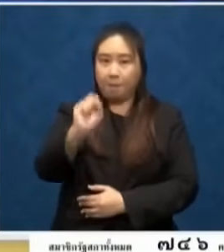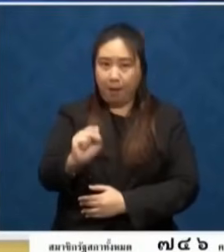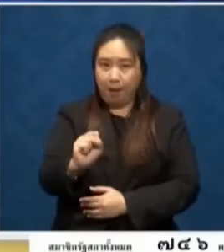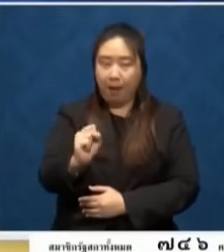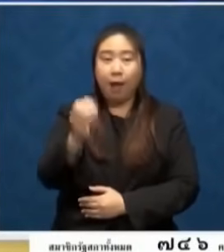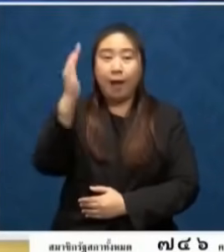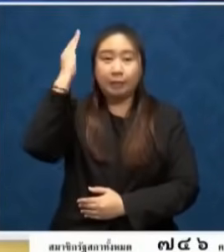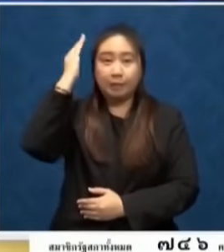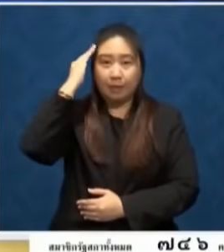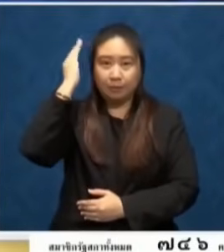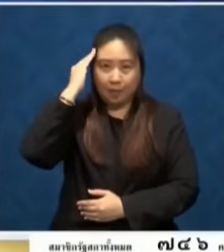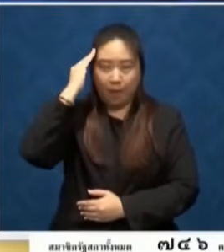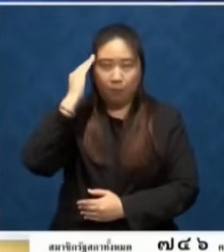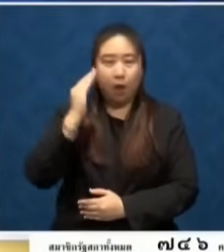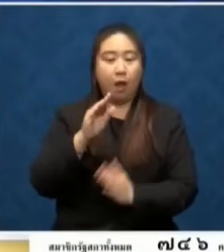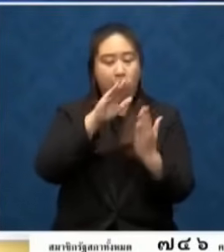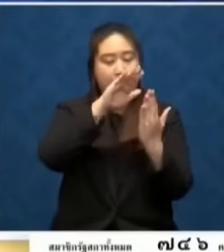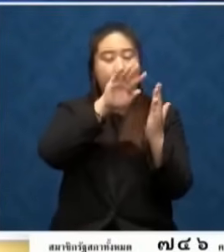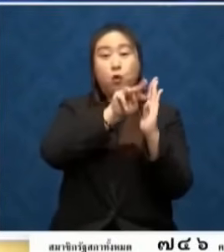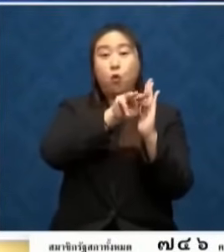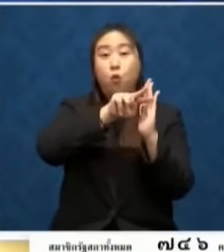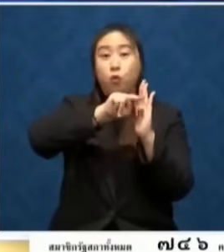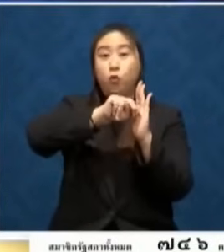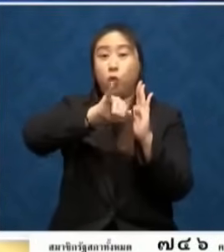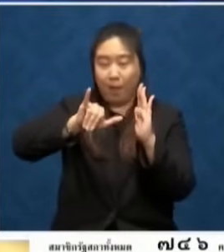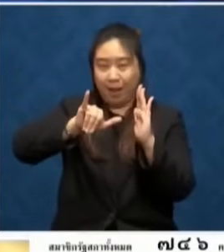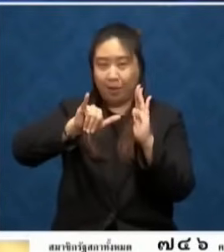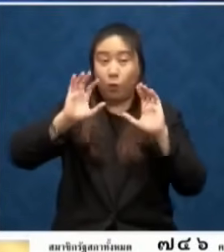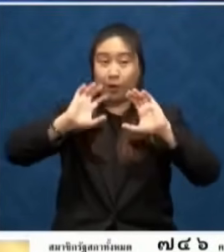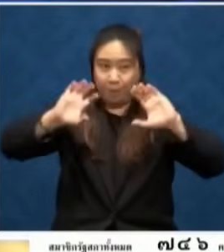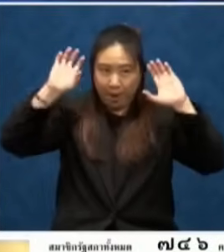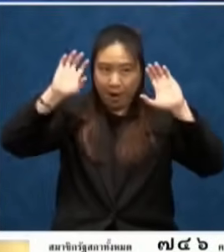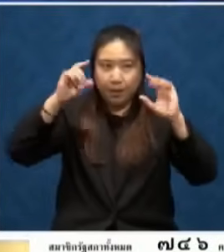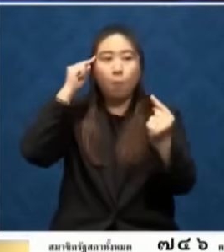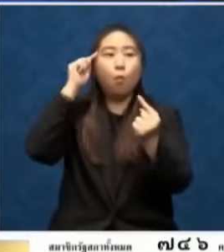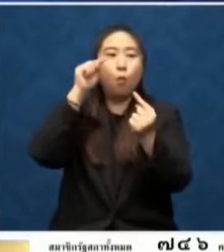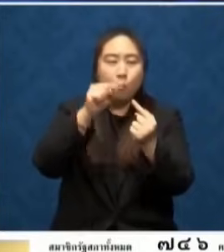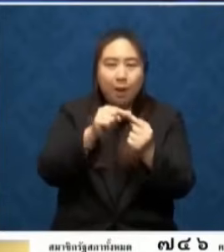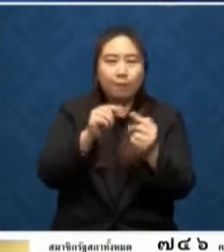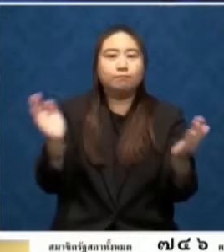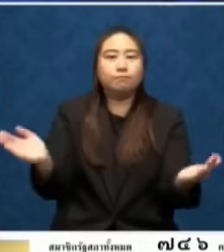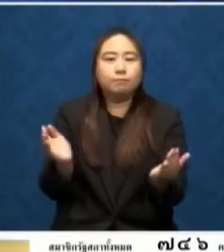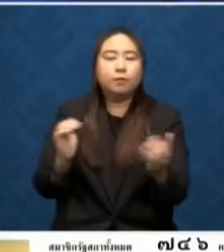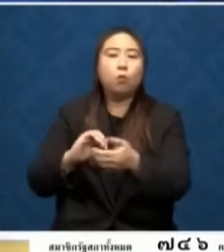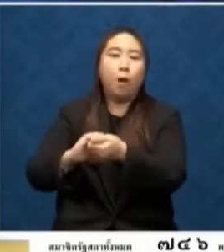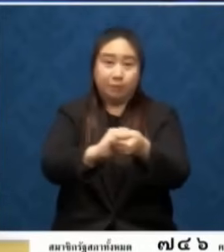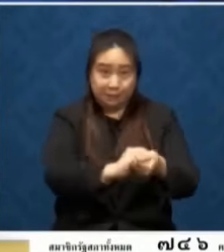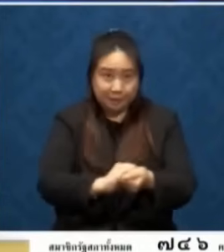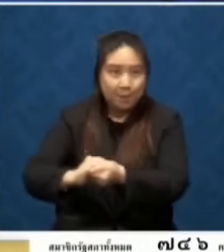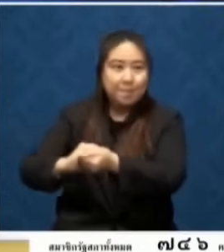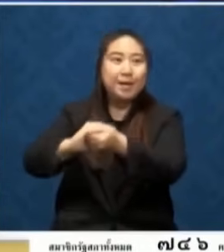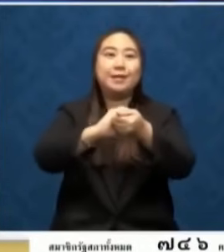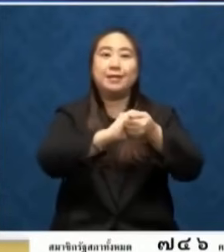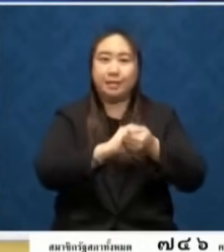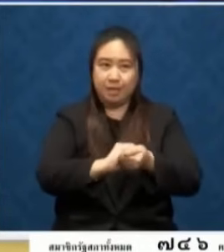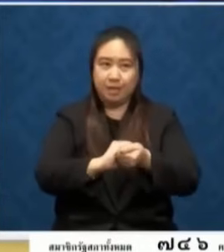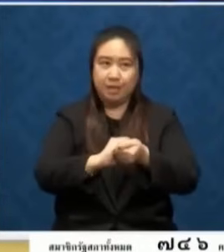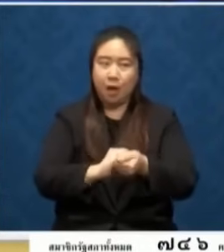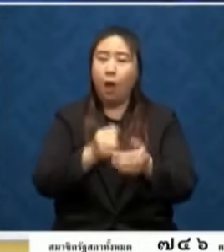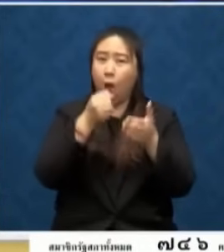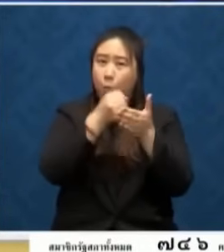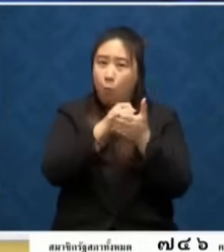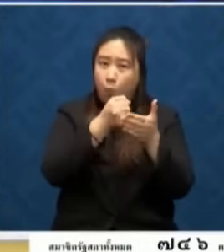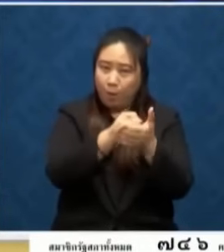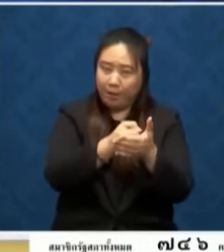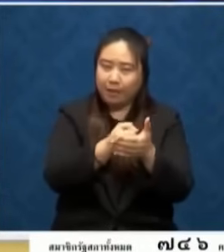าสตร์และนโยบายของรัฐบาลมุ่งมั่นจะสร้างความสามัคคีปรองดองย้ำนะครับมุ่งมั่น